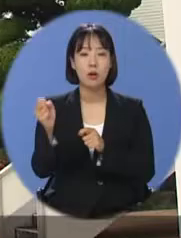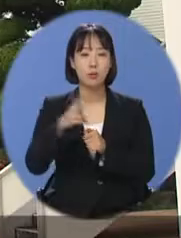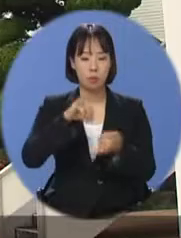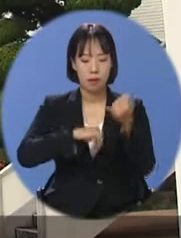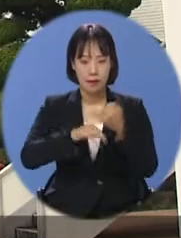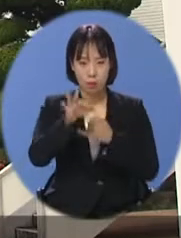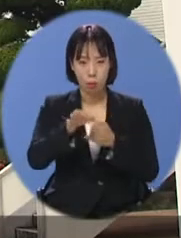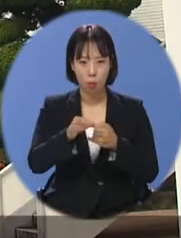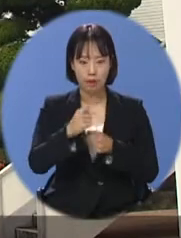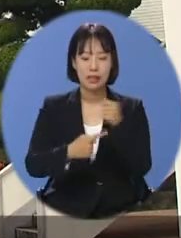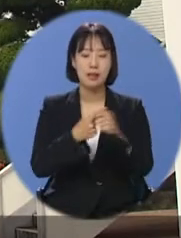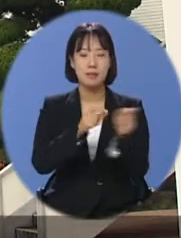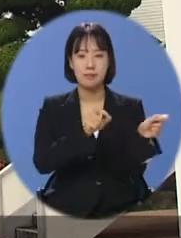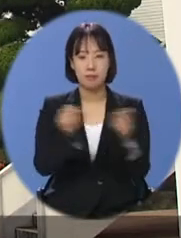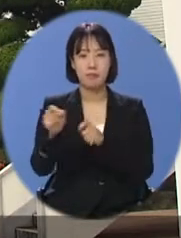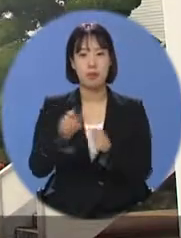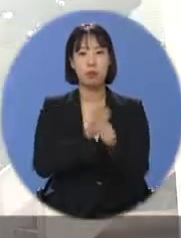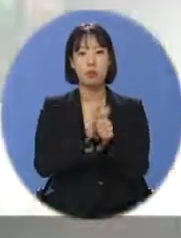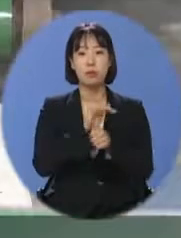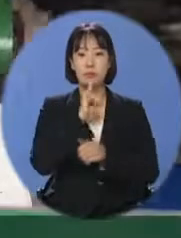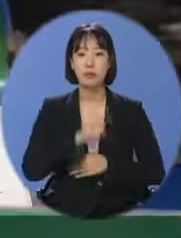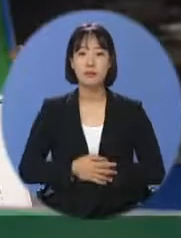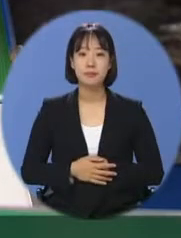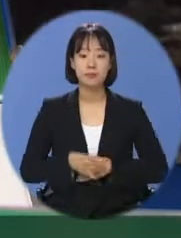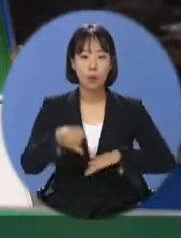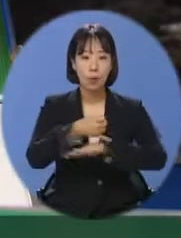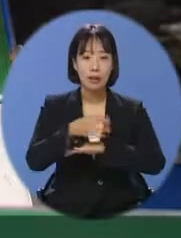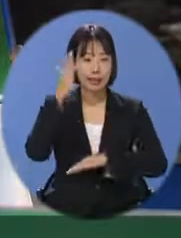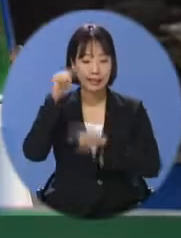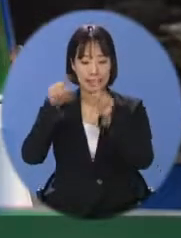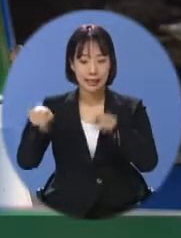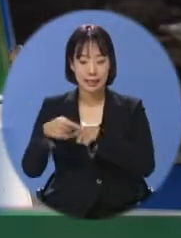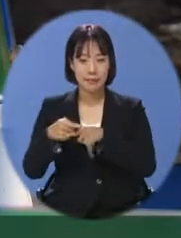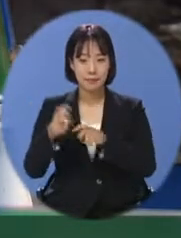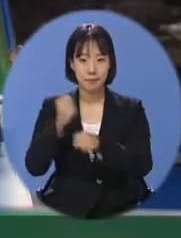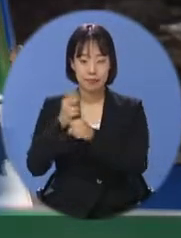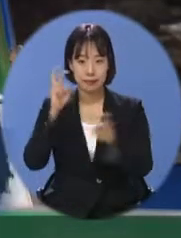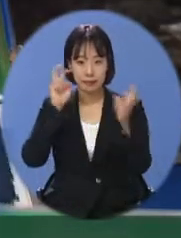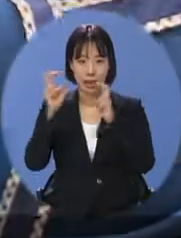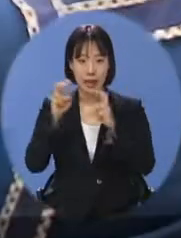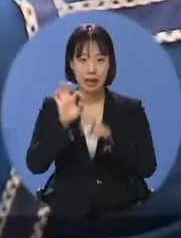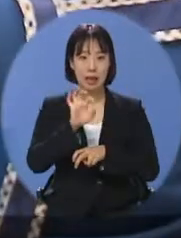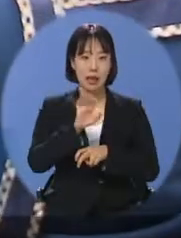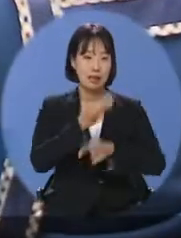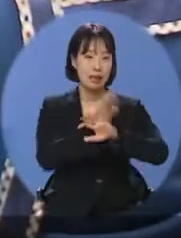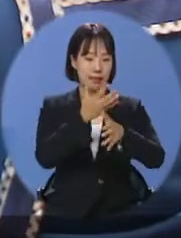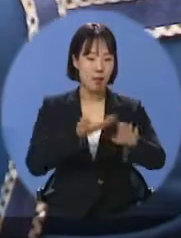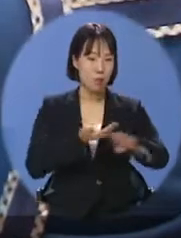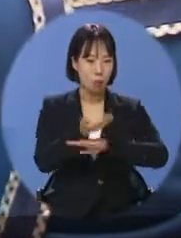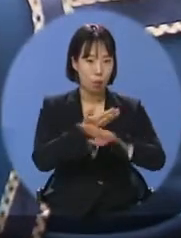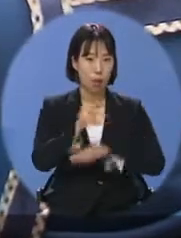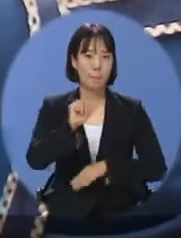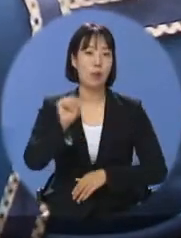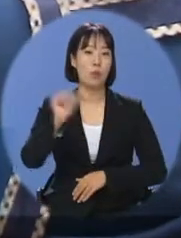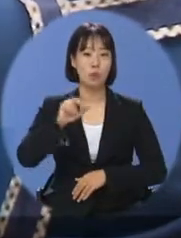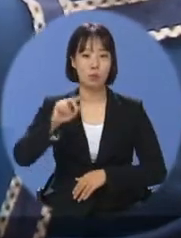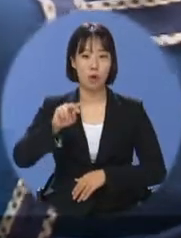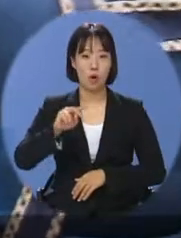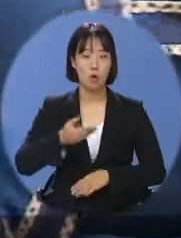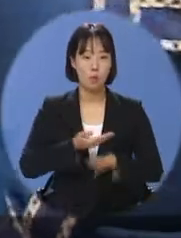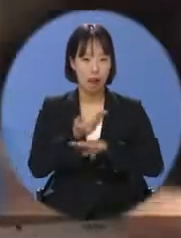처분을 1년간 유예하기로 했습니다. 완도의 김 생산업체가 폴란드에 구운 김 15,000속을 수출해 유럽시장